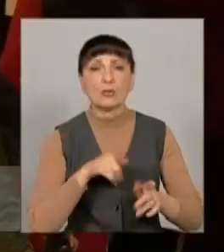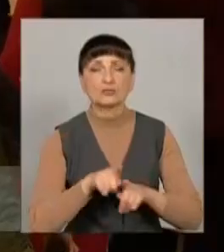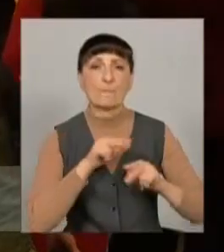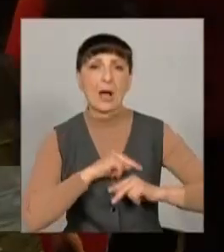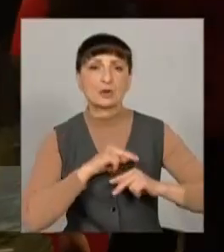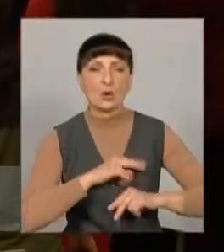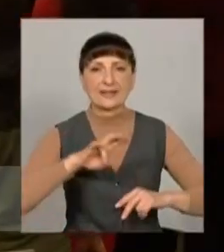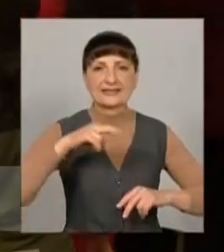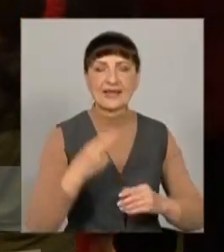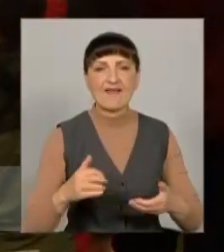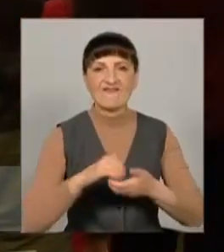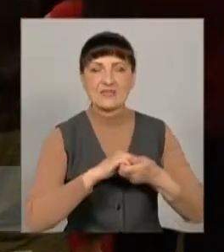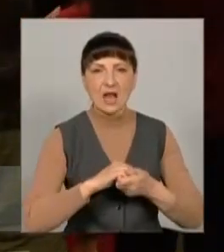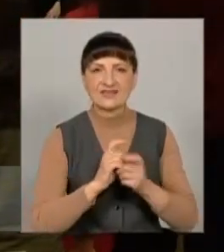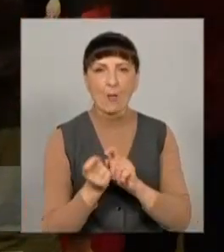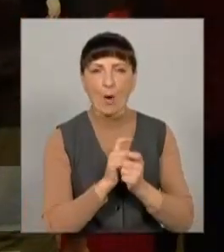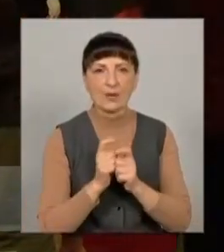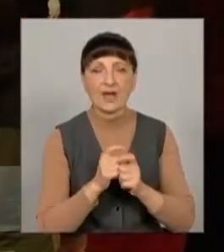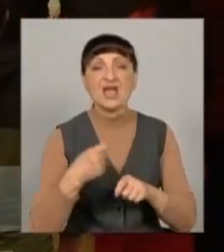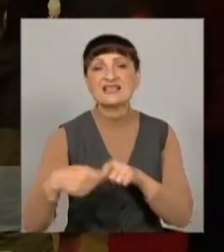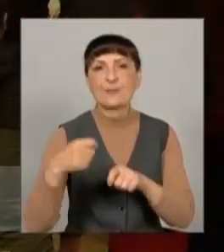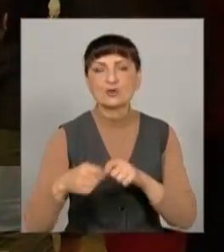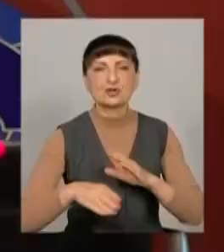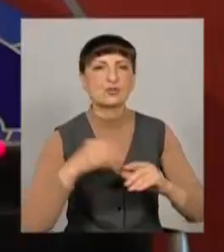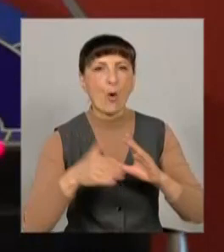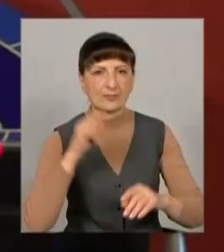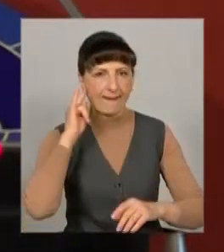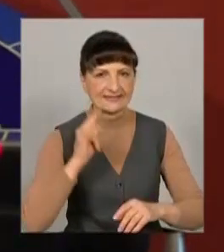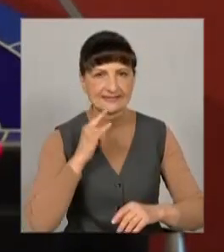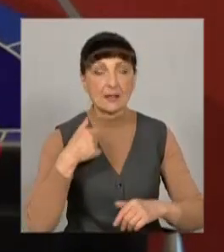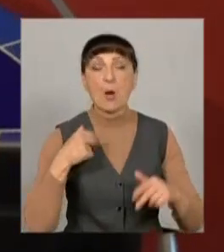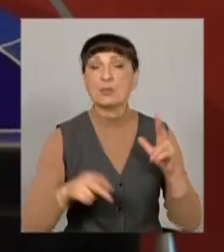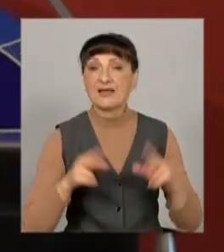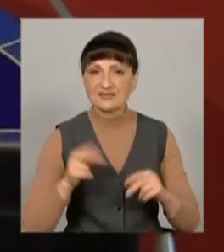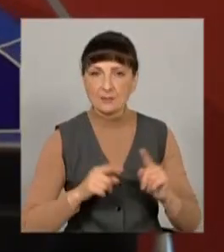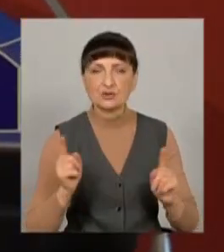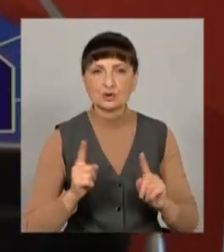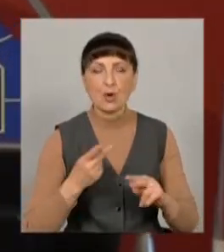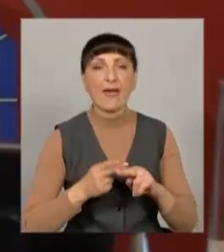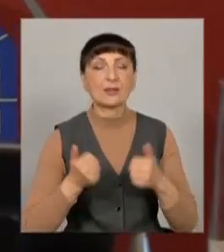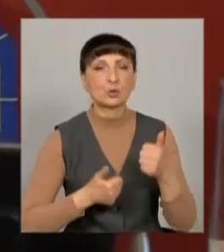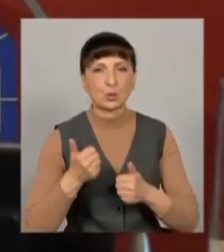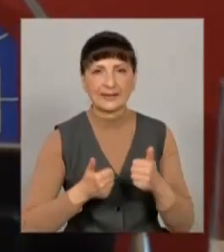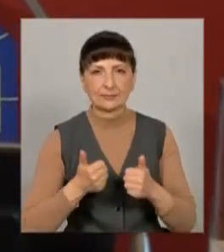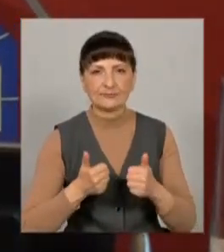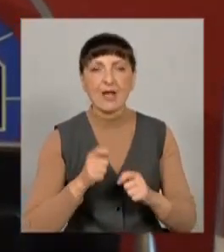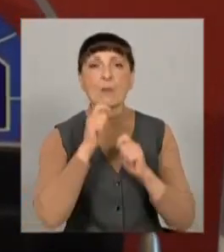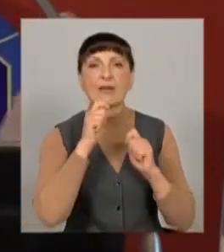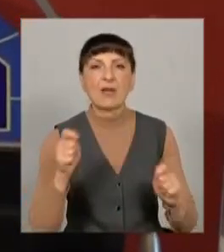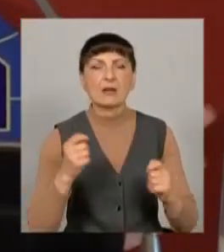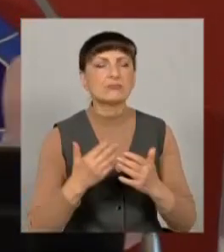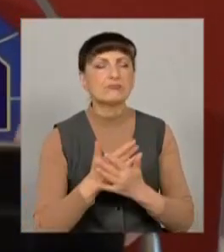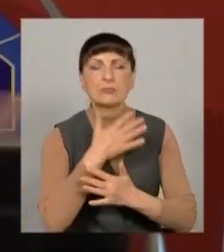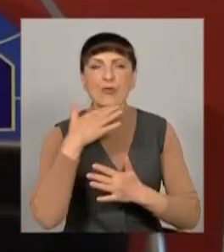партнером Национальной федерации борьбы и спонсором сборной Казахстана. Мы надеемся, что этот турнир подарит много